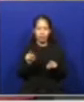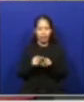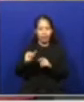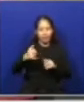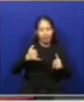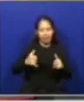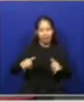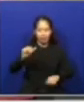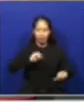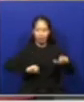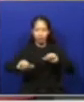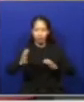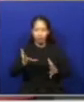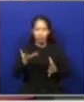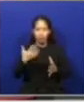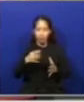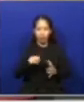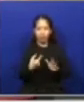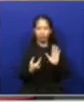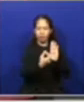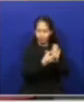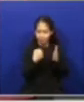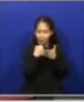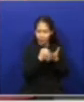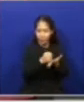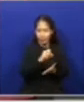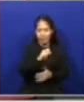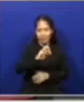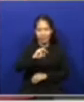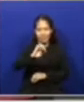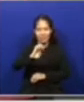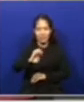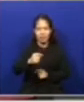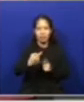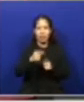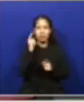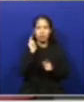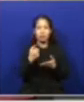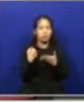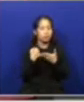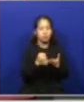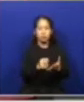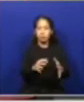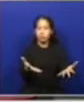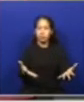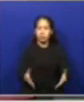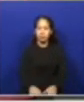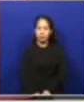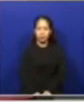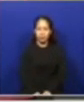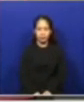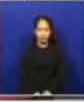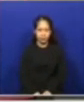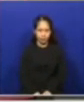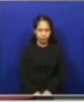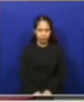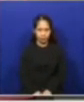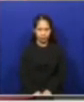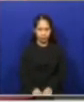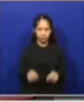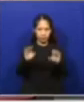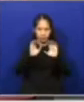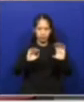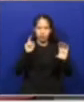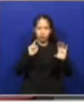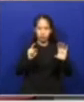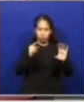ว่ามาตรการนี้ออกมาเพื่อที่จะช่วยเหลือ SME นะคะแต่ในความเป็นจริงแล้วมันไม่ใช่อย่างนั้นเลยรัฐบาลต้องเข้าใจโคร